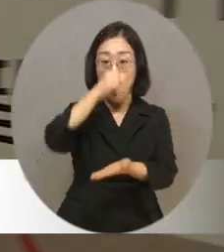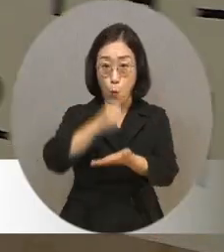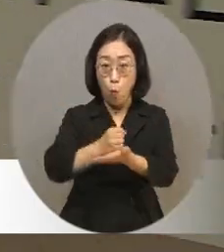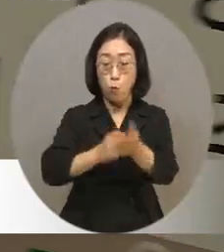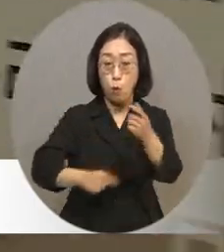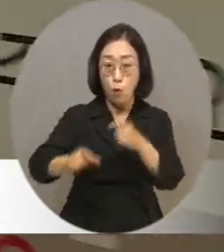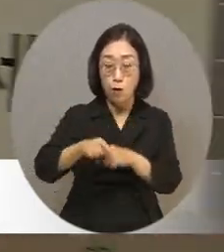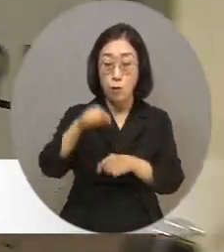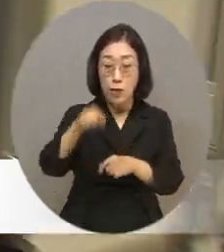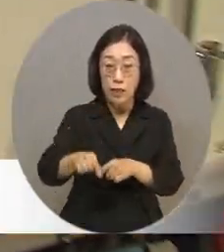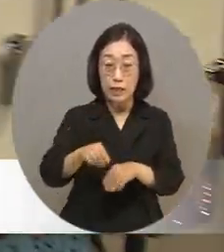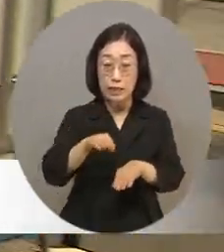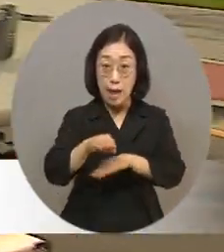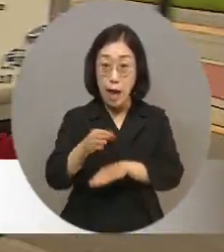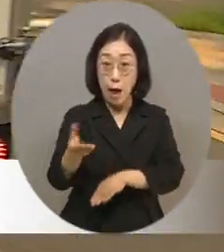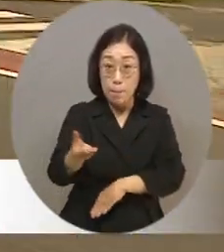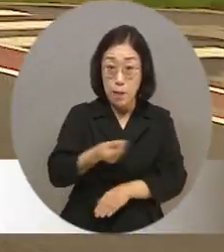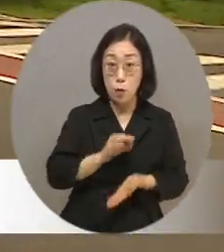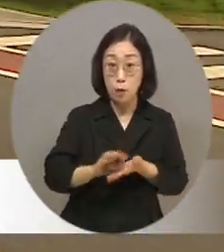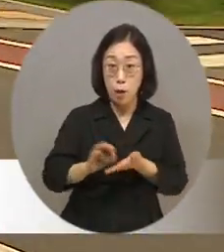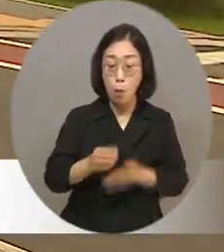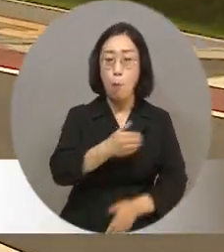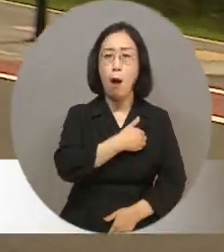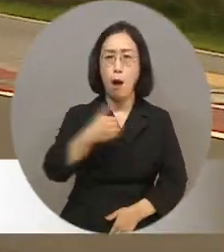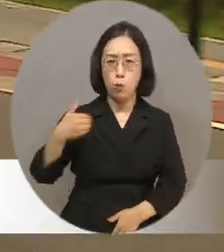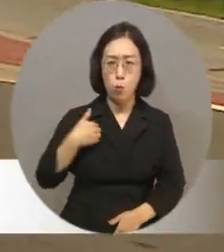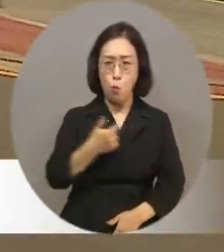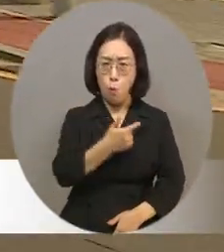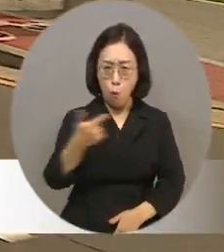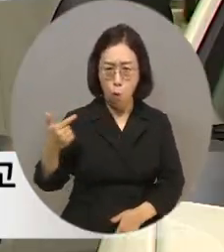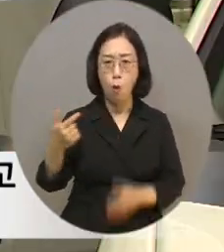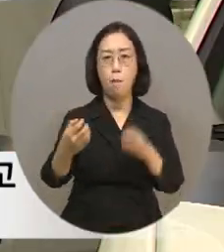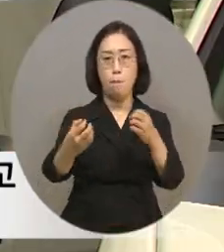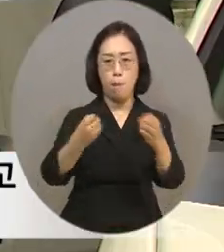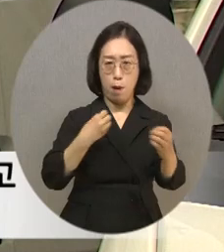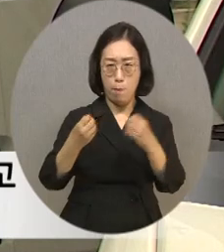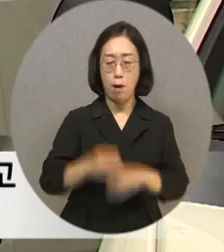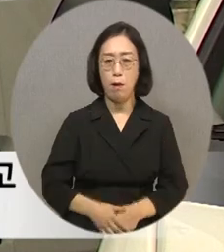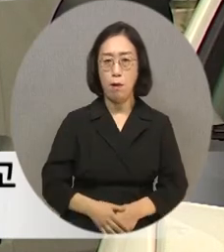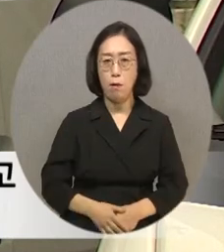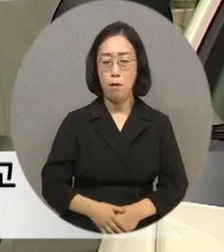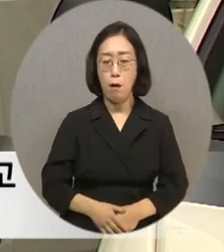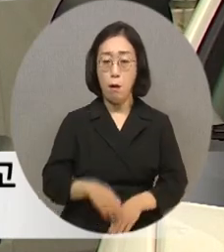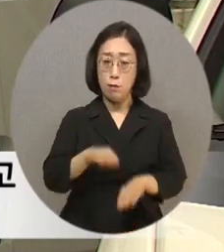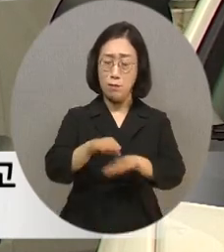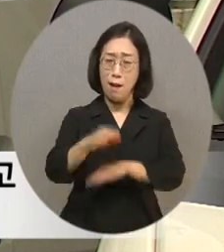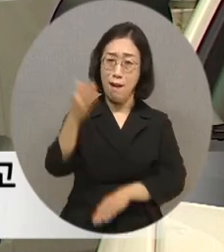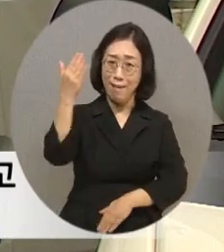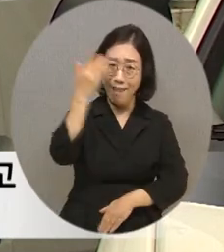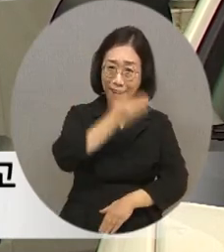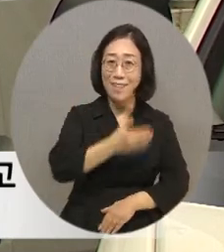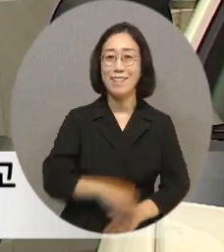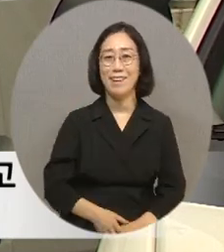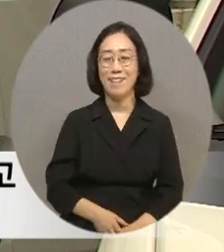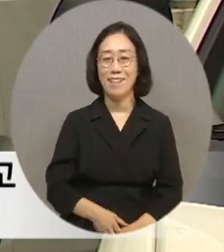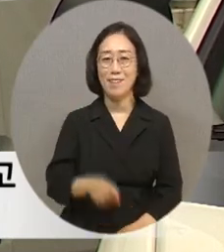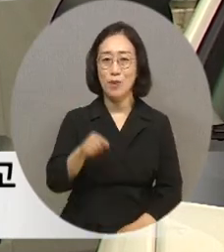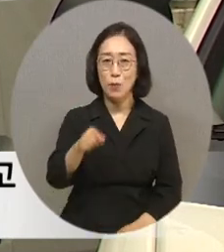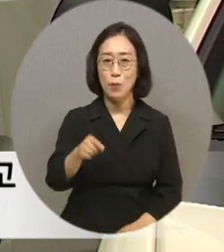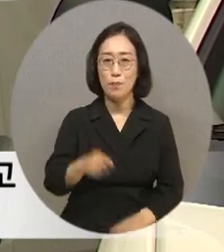실제로 열매카를 이용한 기관의 만족도도 높았습니다. 차량 컨디션이 너무 좋고요. 그다음에